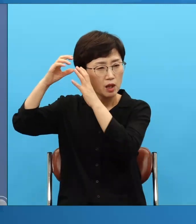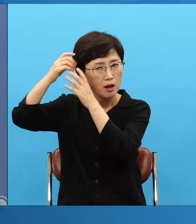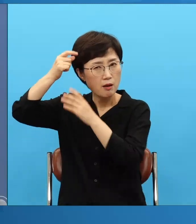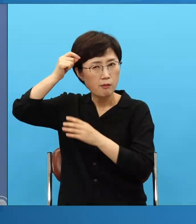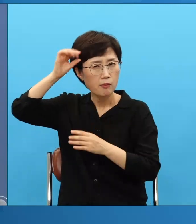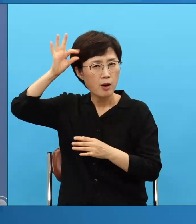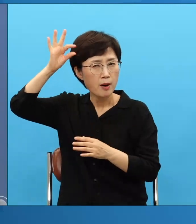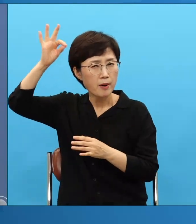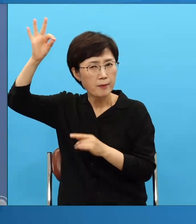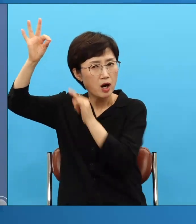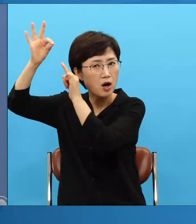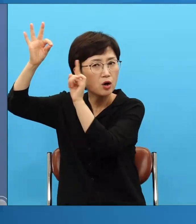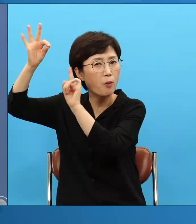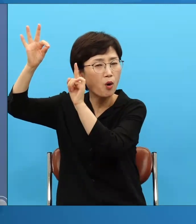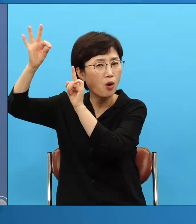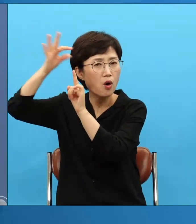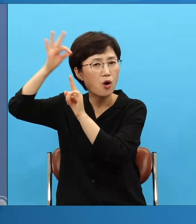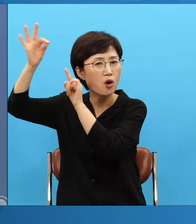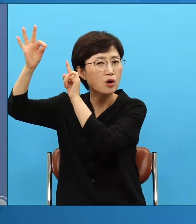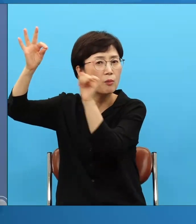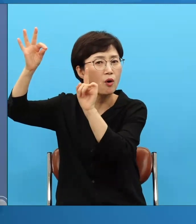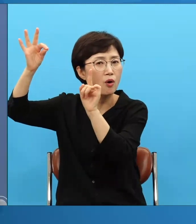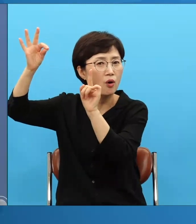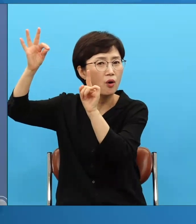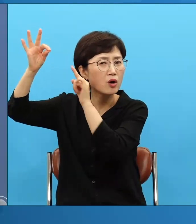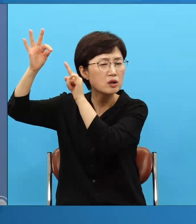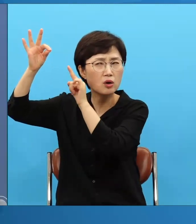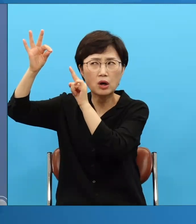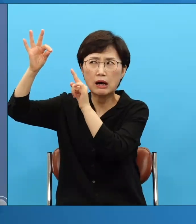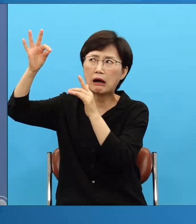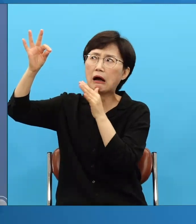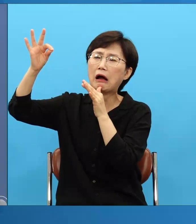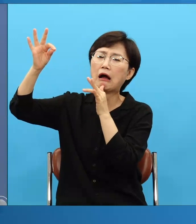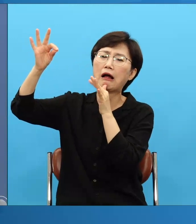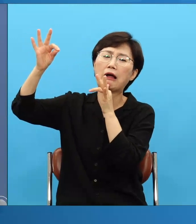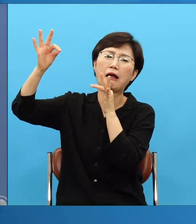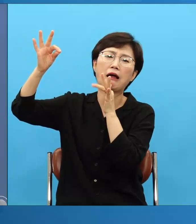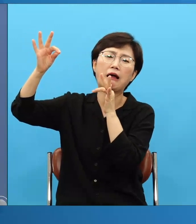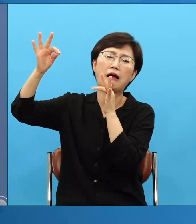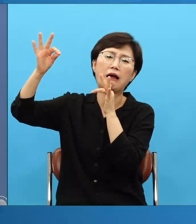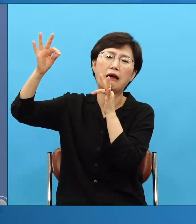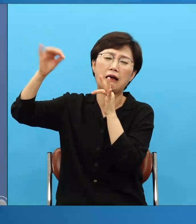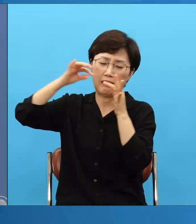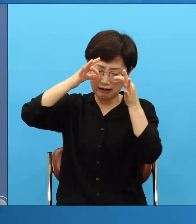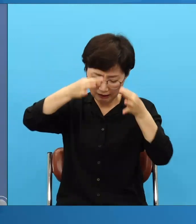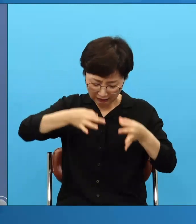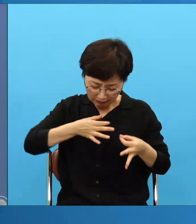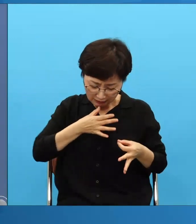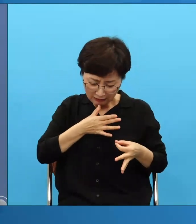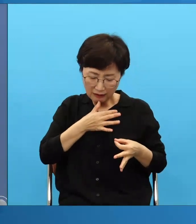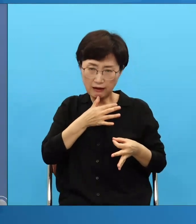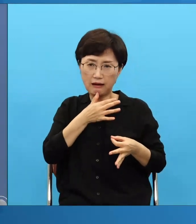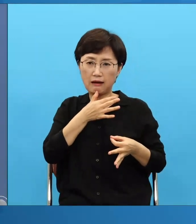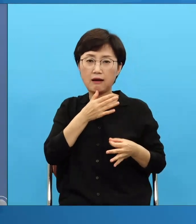what kind of thoughts are filled in your head? 그게 답니다. That is everything. 요거 가진 사람들을요,